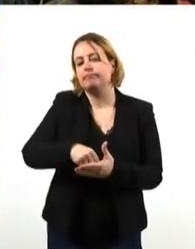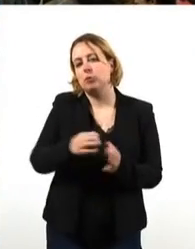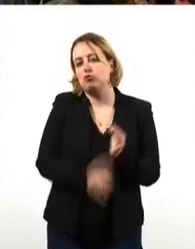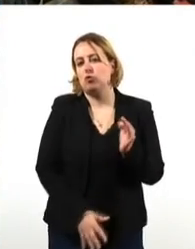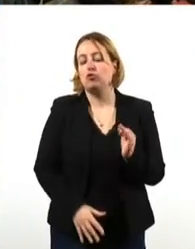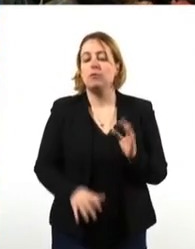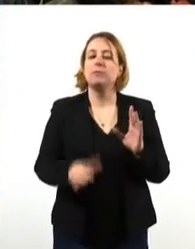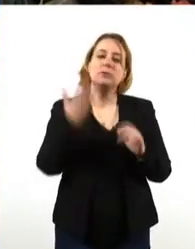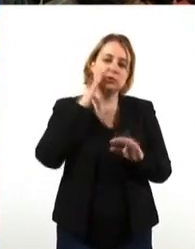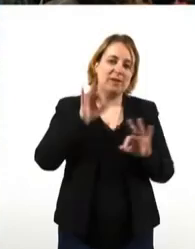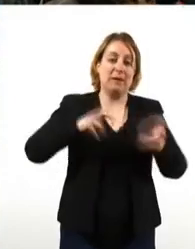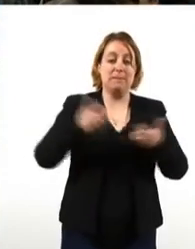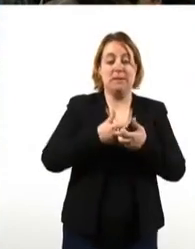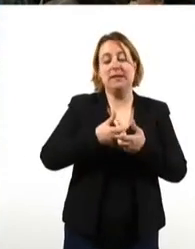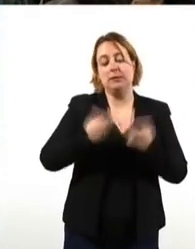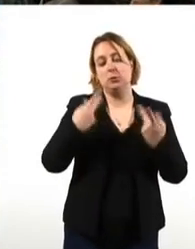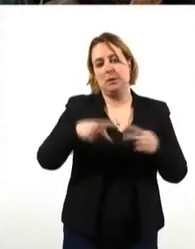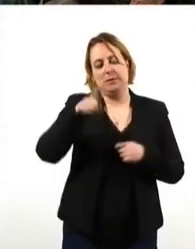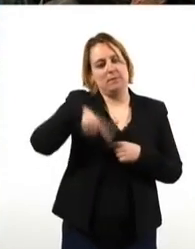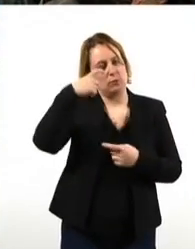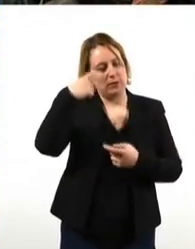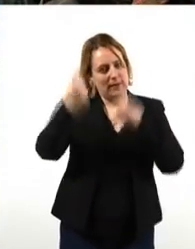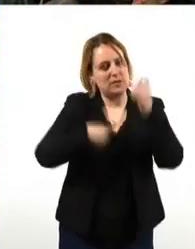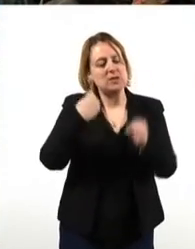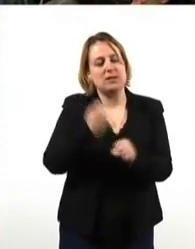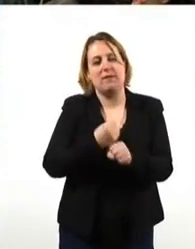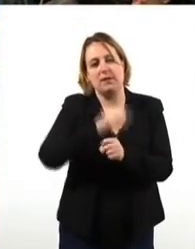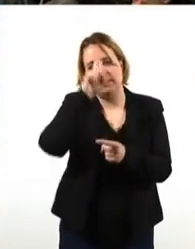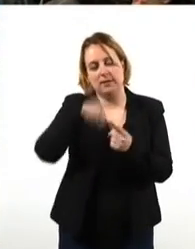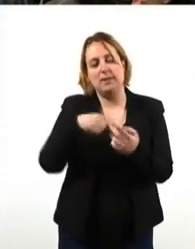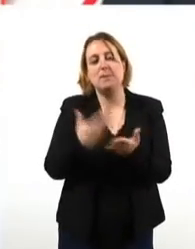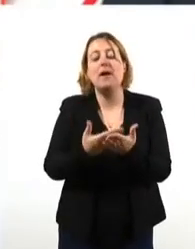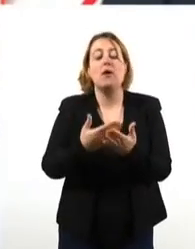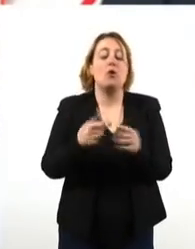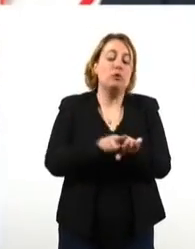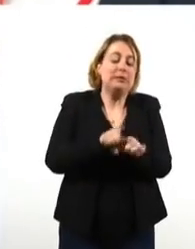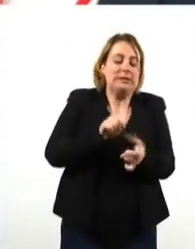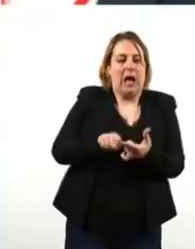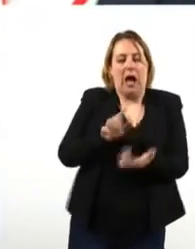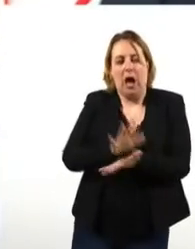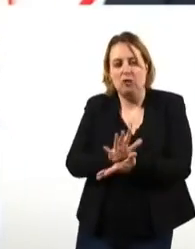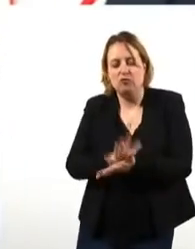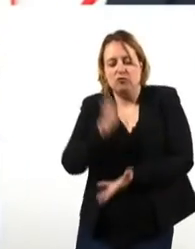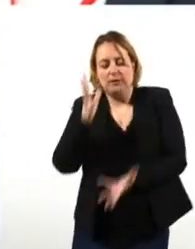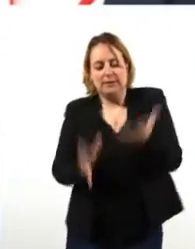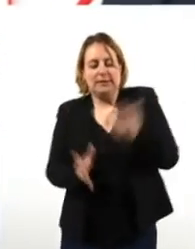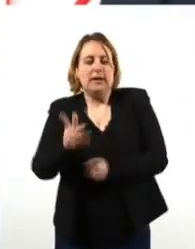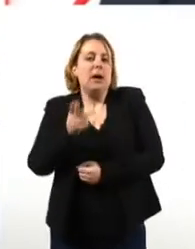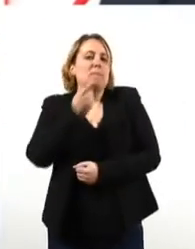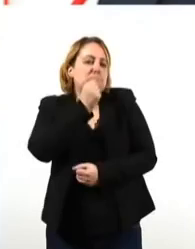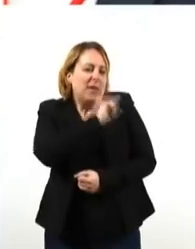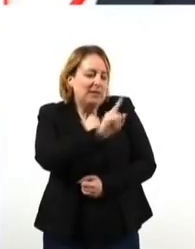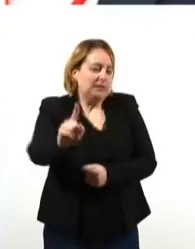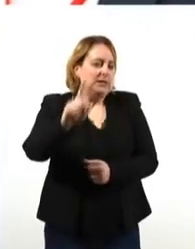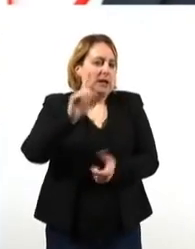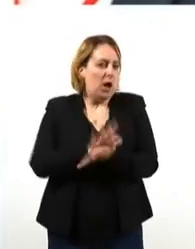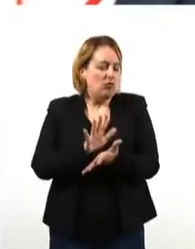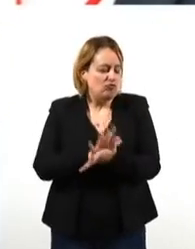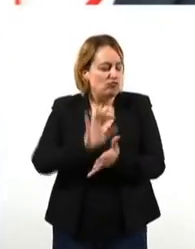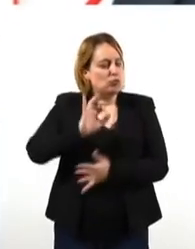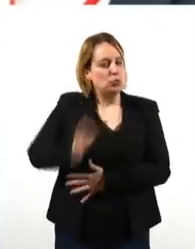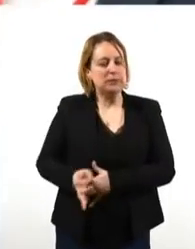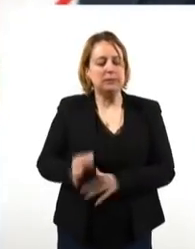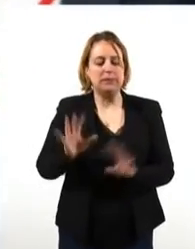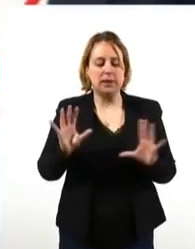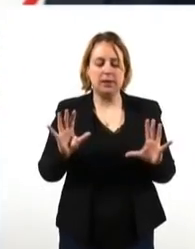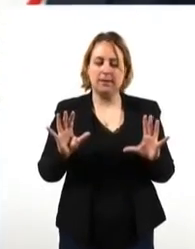le coût du permis, c'est un des sujets sur lesquels on doit travailler. Je crois que l'âge, on peut aussi réfléchir. Ce n'est pas Voilà, c'est pas si simple que ça, mais ça fait clairement partie,